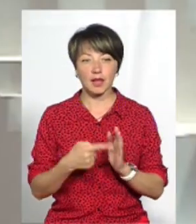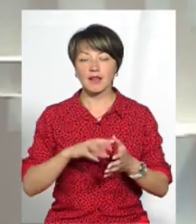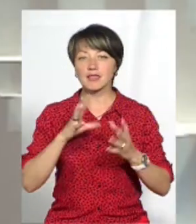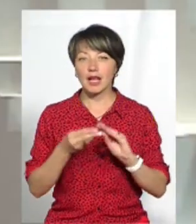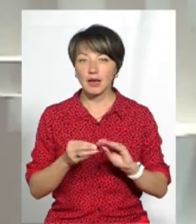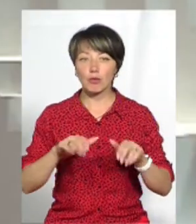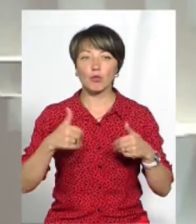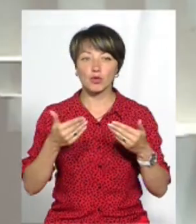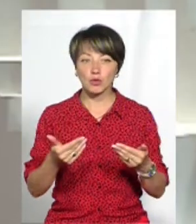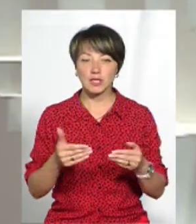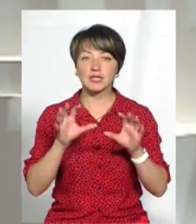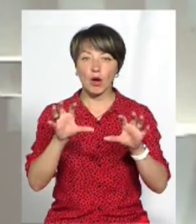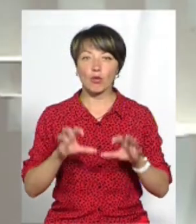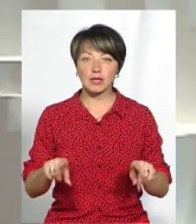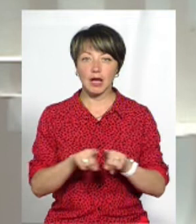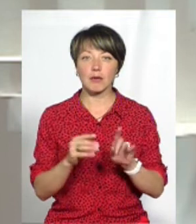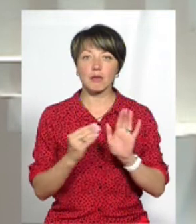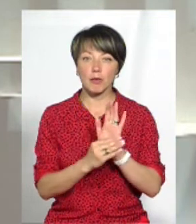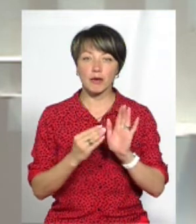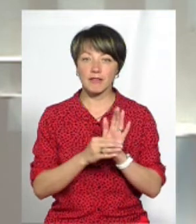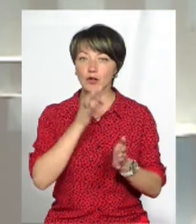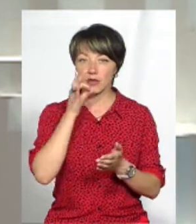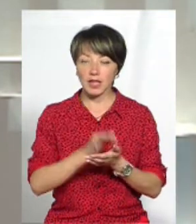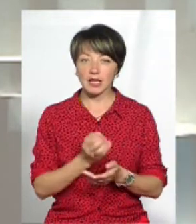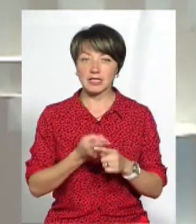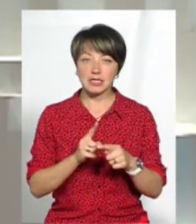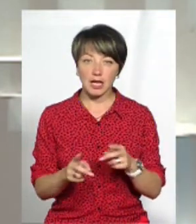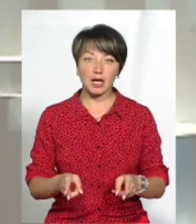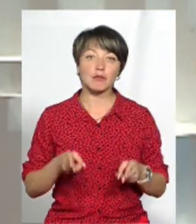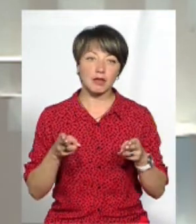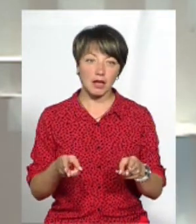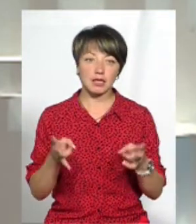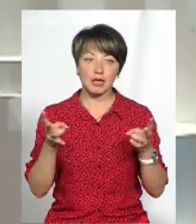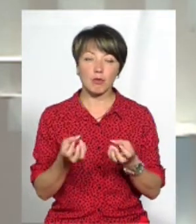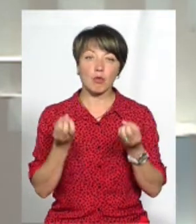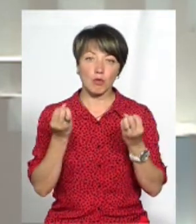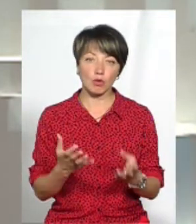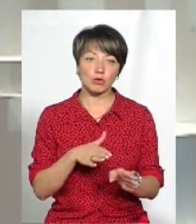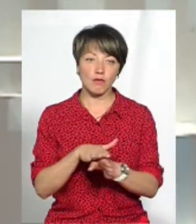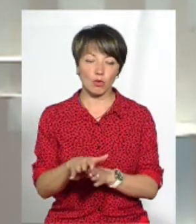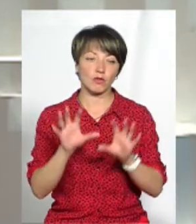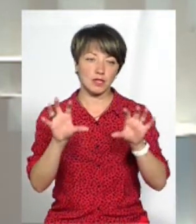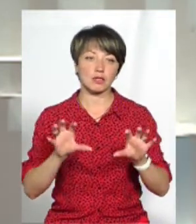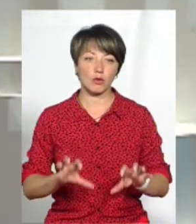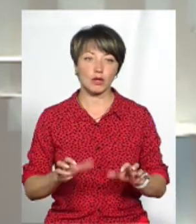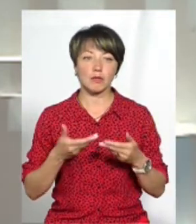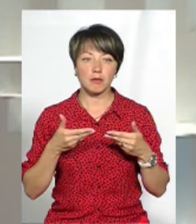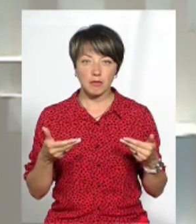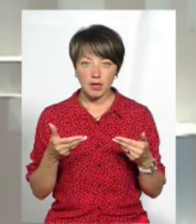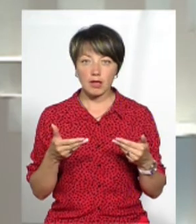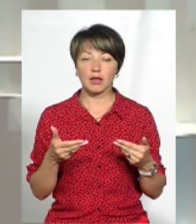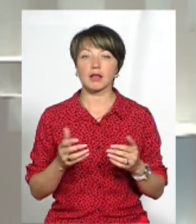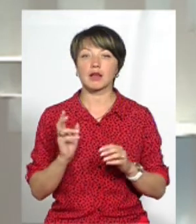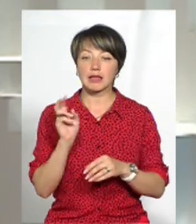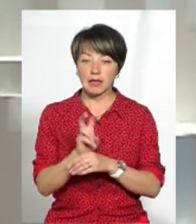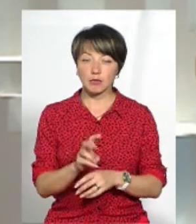взагалі пропонуємо, в законі так і прописано, відповідальність за це і кримінальна. Треба просто виконувати закони. От ми йдемо для